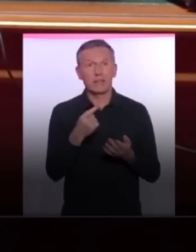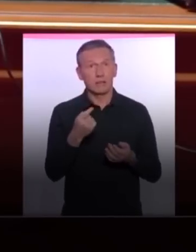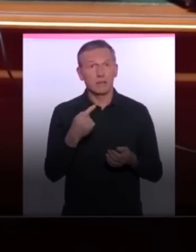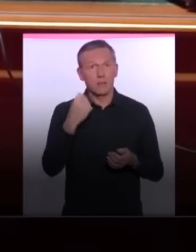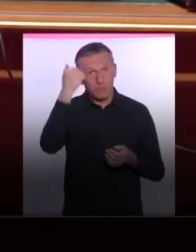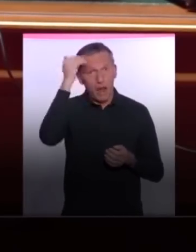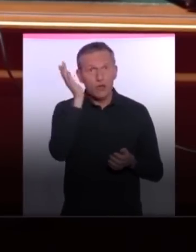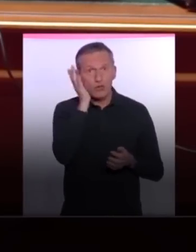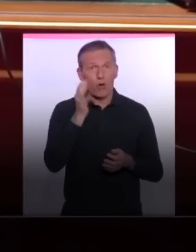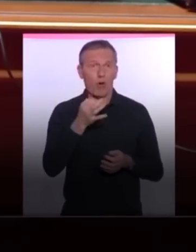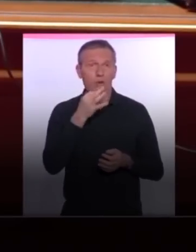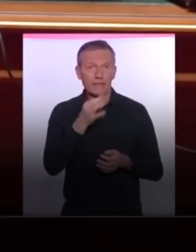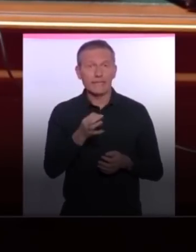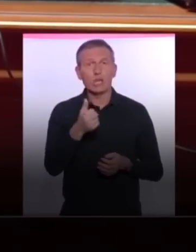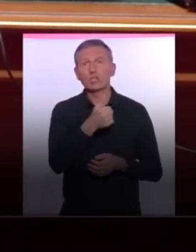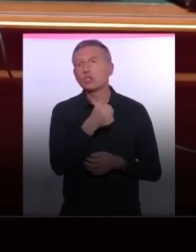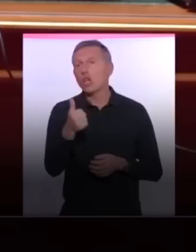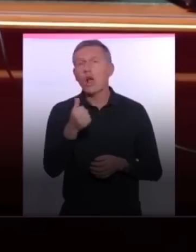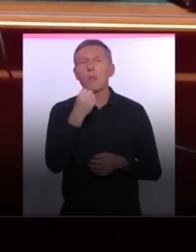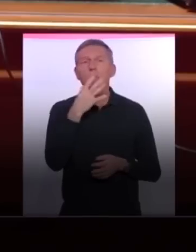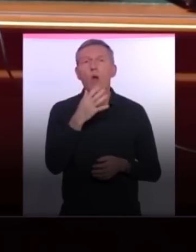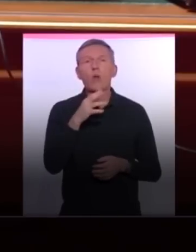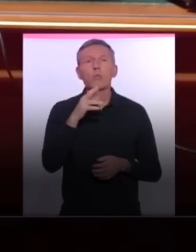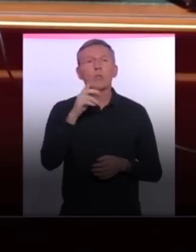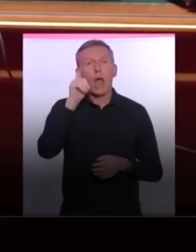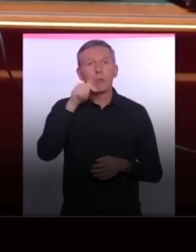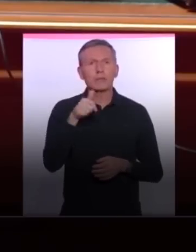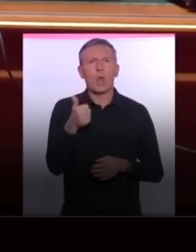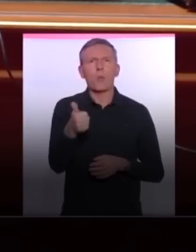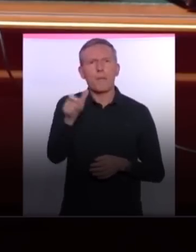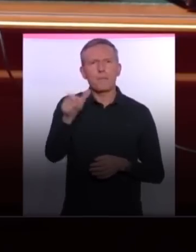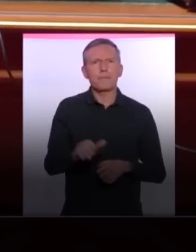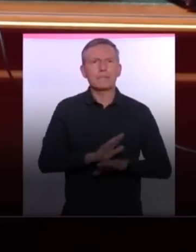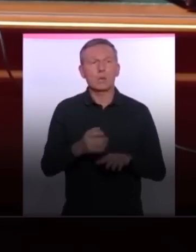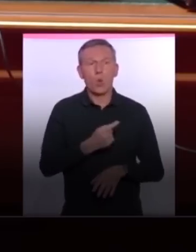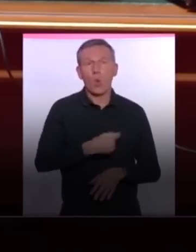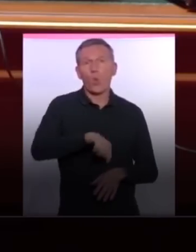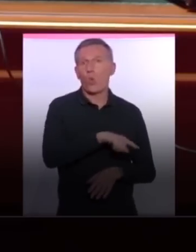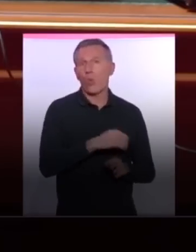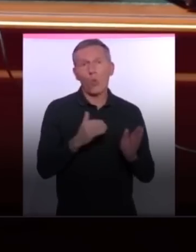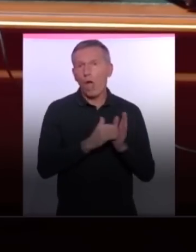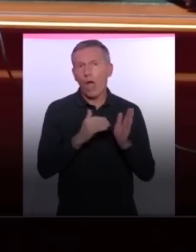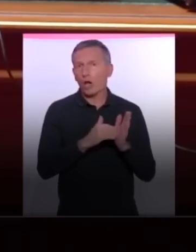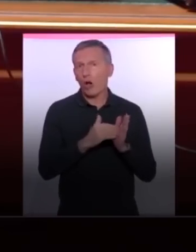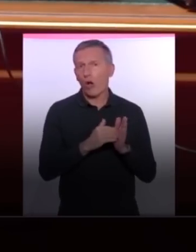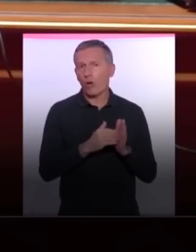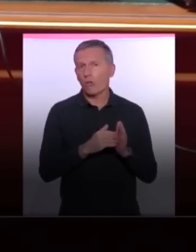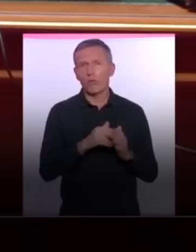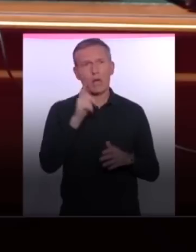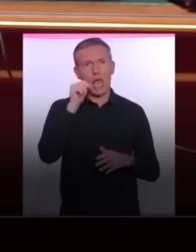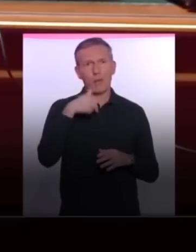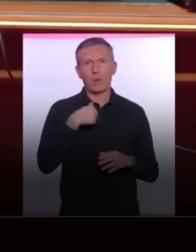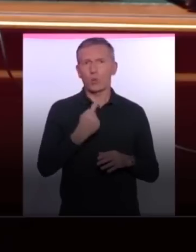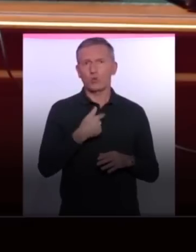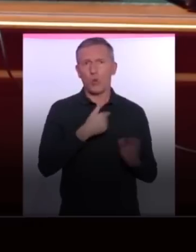Jean-Luc Mélenchon, la seule bonne République, c'est lui. Pour notre part, nous sommes et nous resterons du côté de la